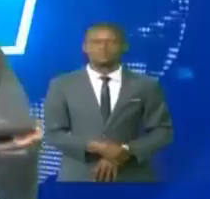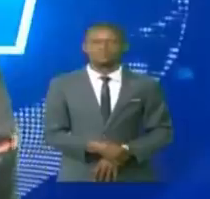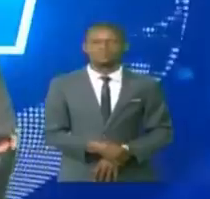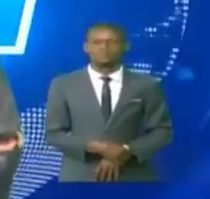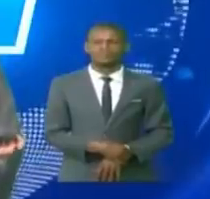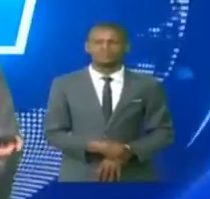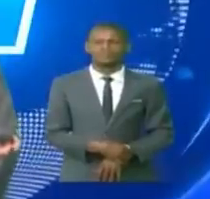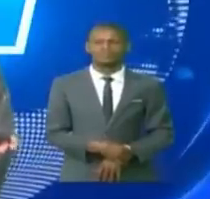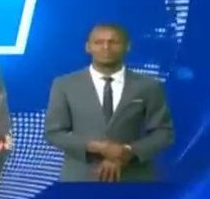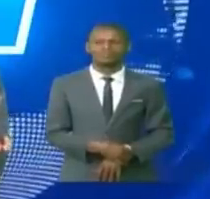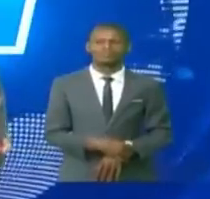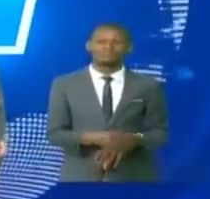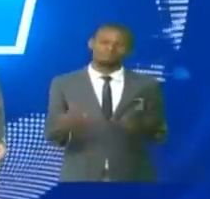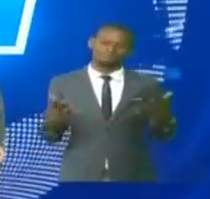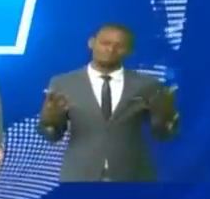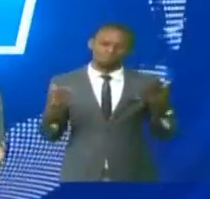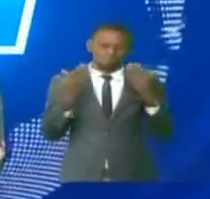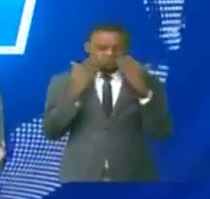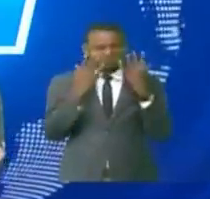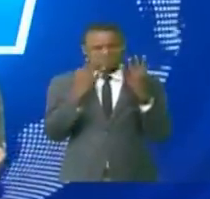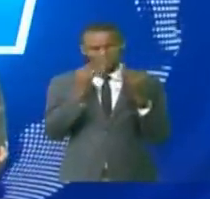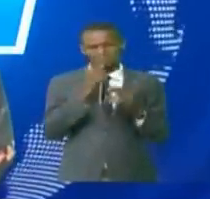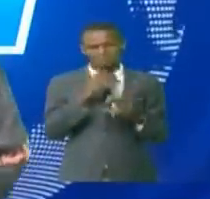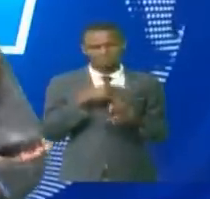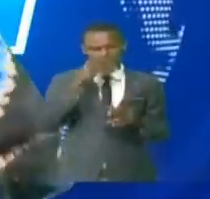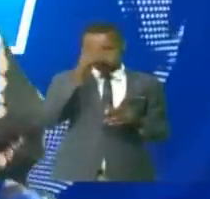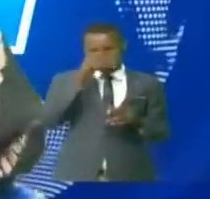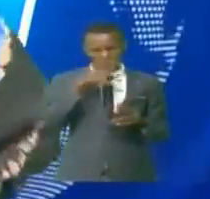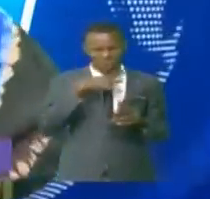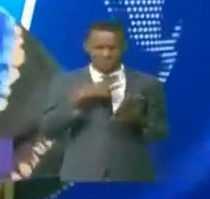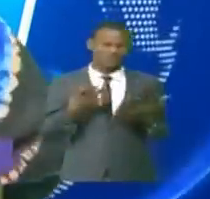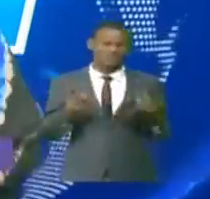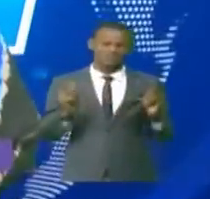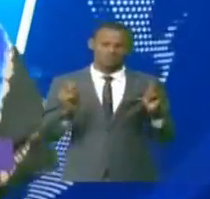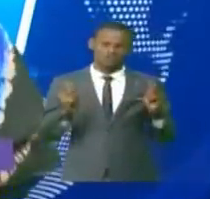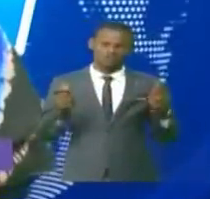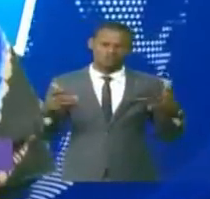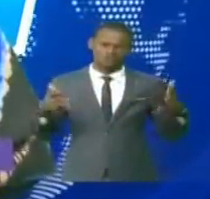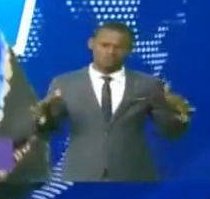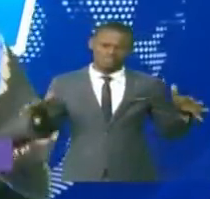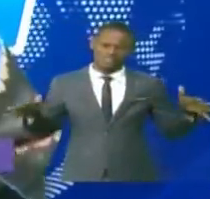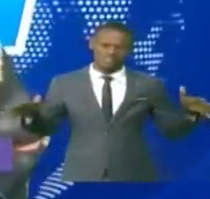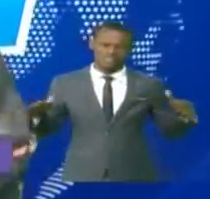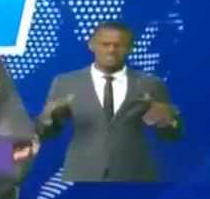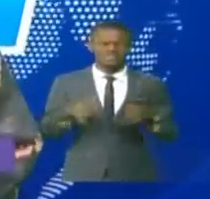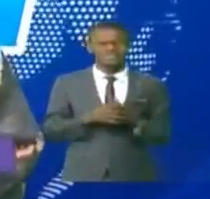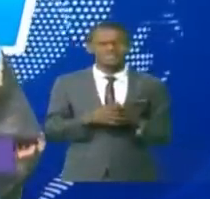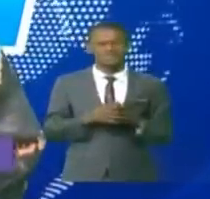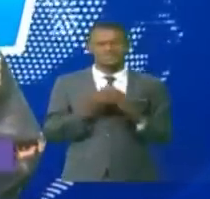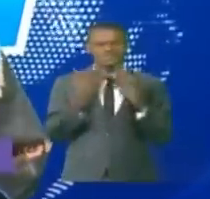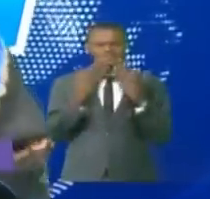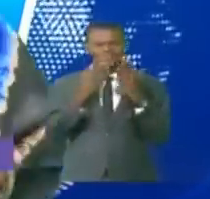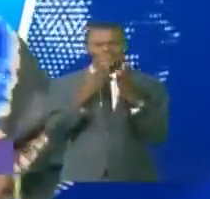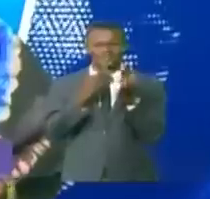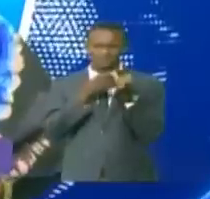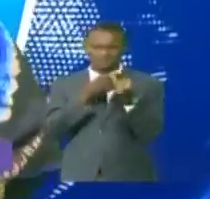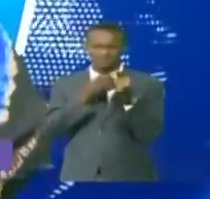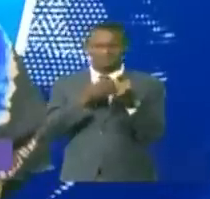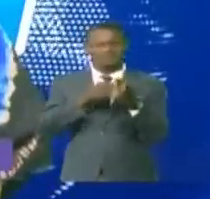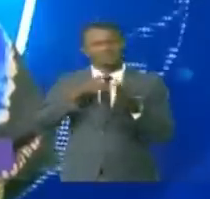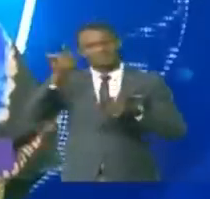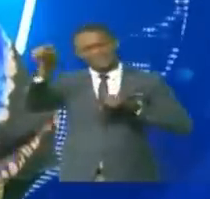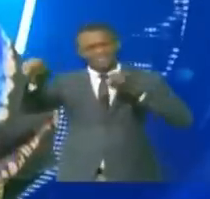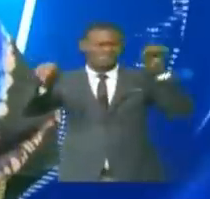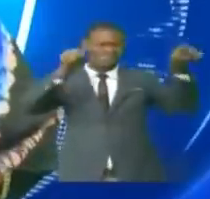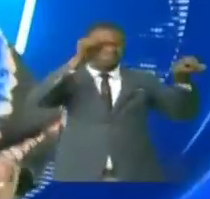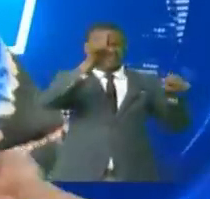Voilà, madame, messieurs, qui boucle complètement ce journal. Merci à vous de l'avoir suivi de partout à travers le monde. 20h, Sandra Nyangui sera